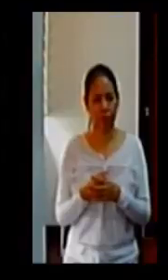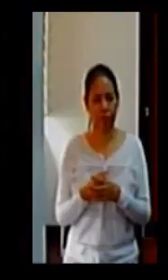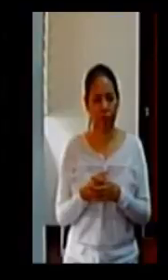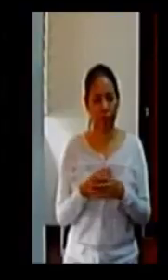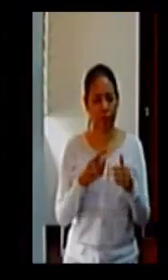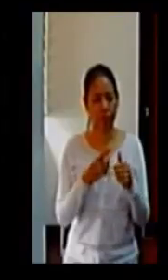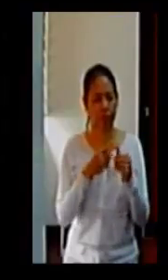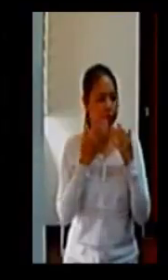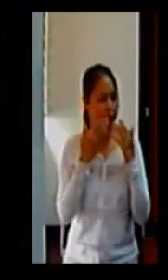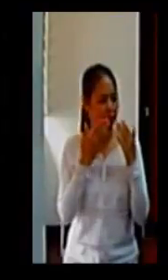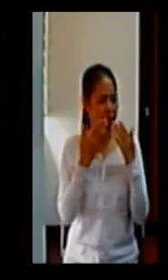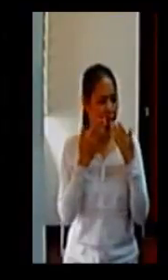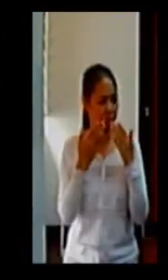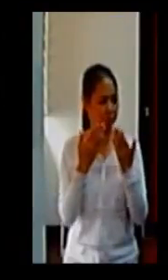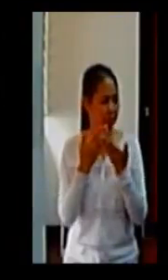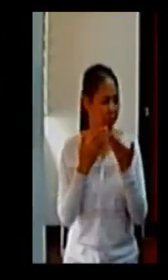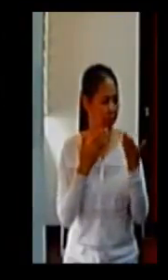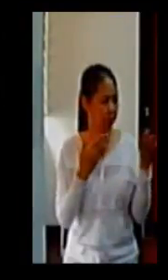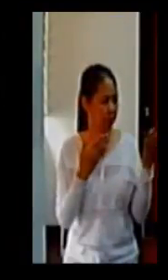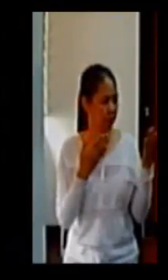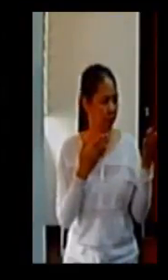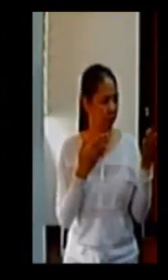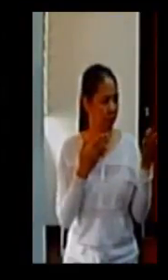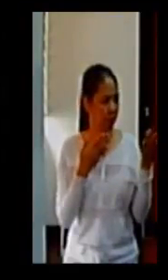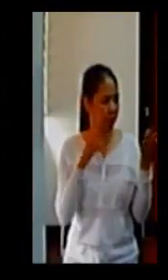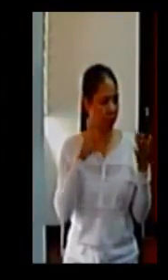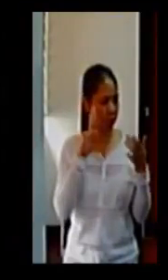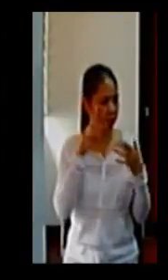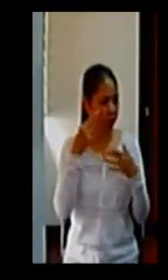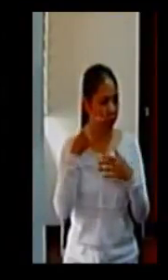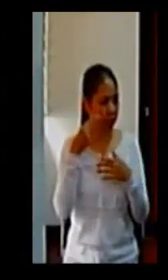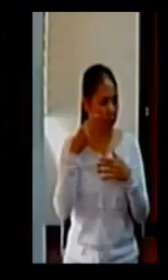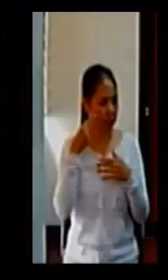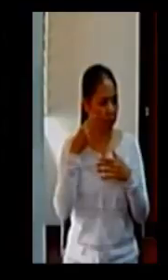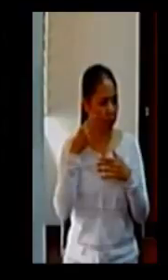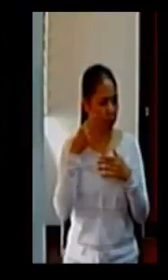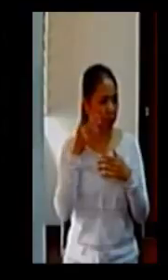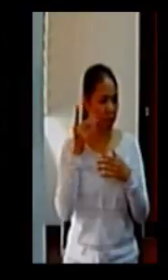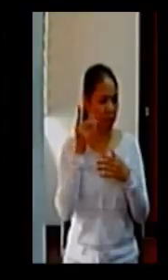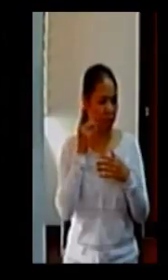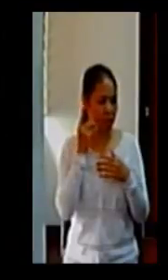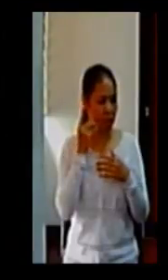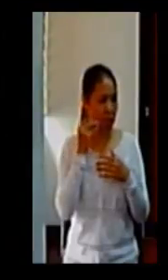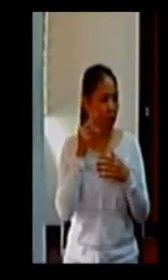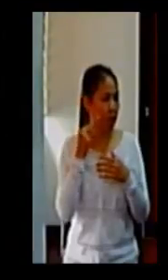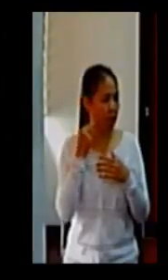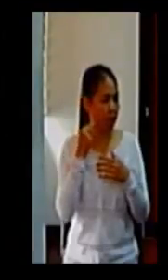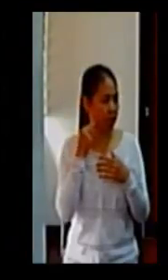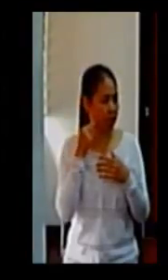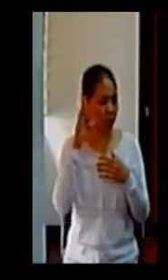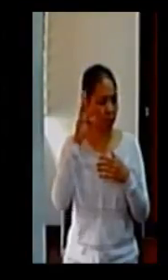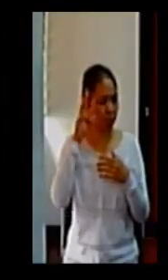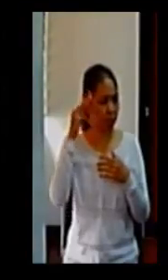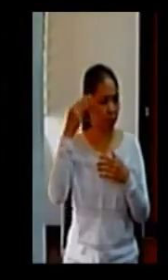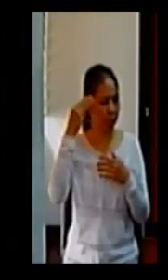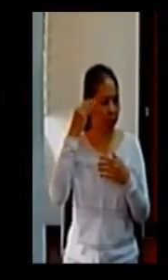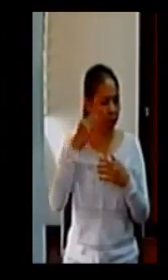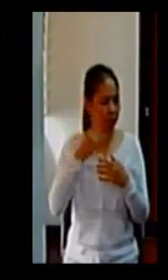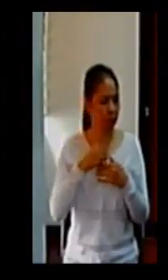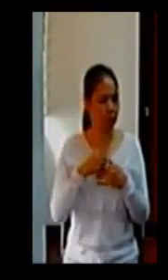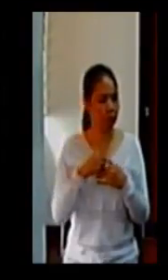Magpapasalamat na ako sa inyo, Ginoong Bukan, Ginoong Mamanglo at Binibining Naliw, sa